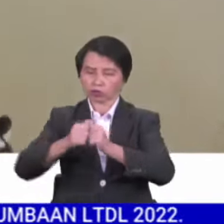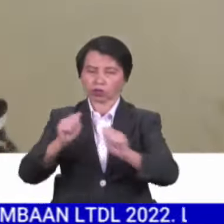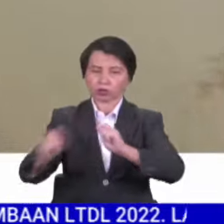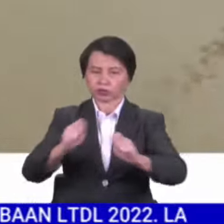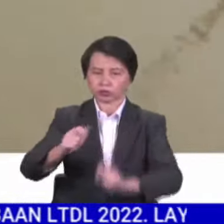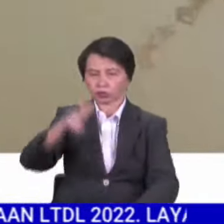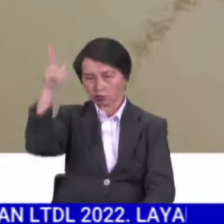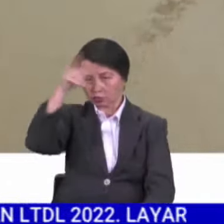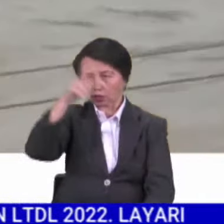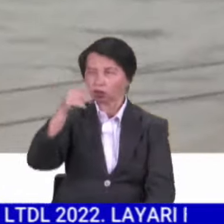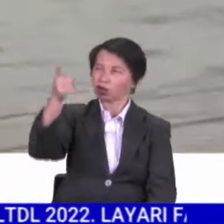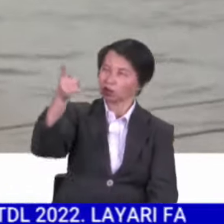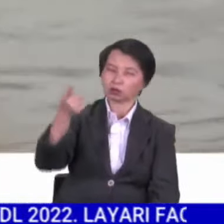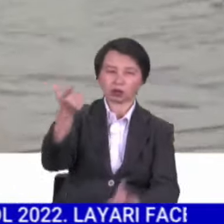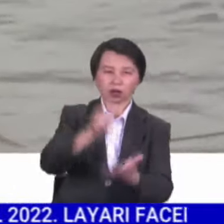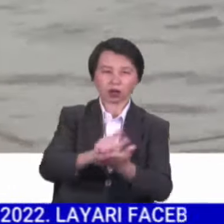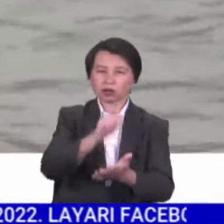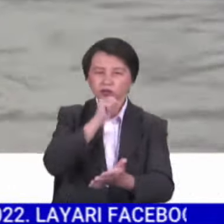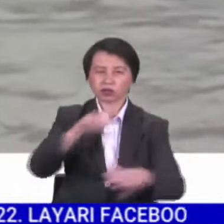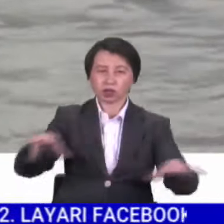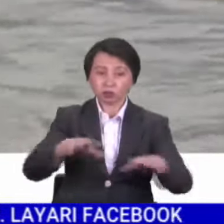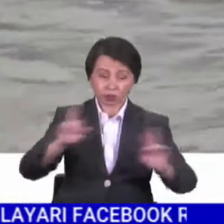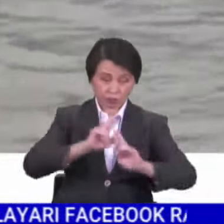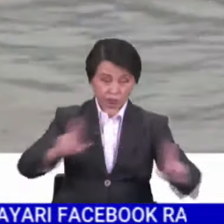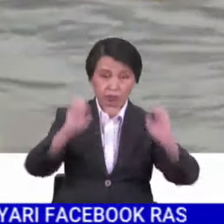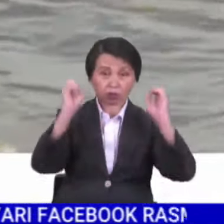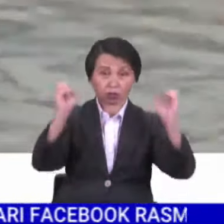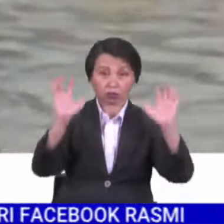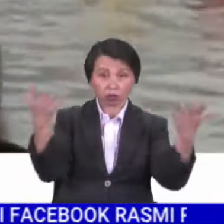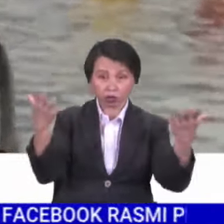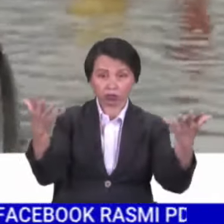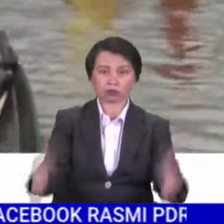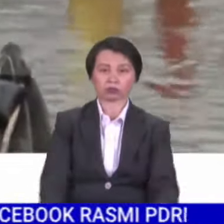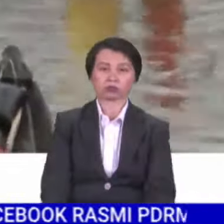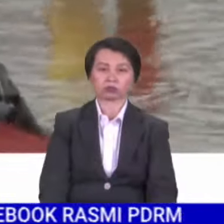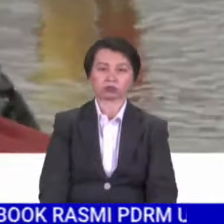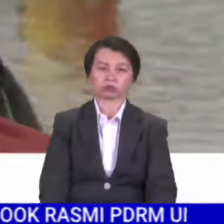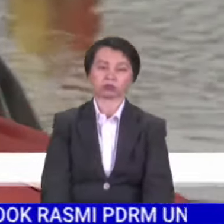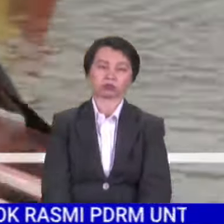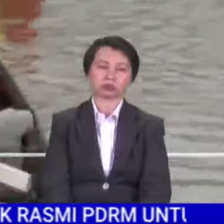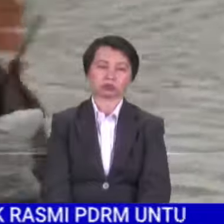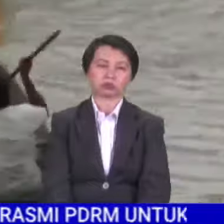tindakan kerajaan yang dilapor tidak membuat persediaan secukupnya.